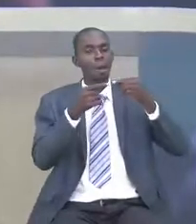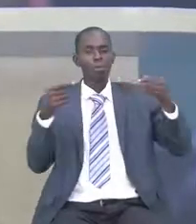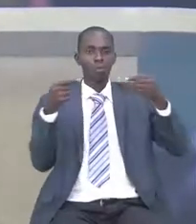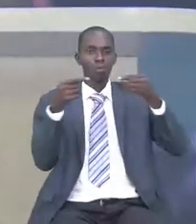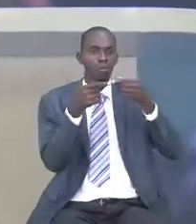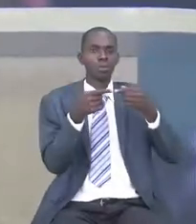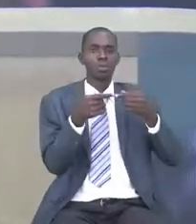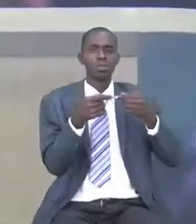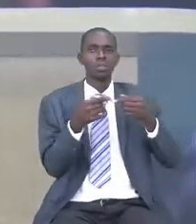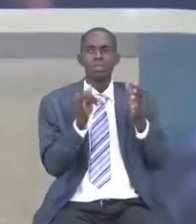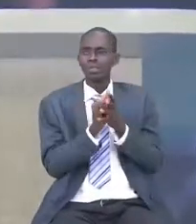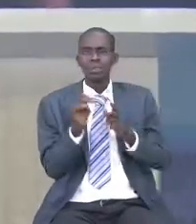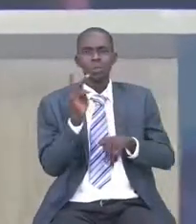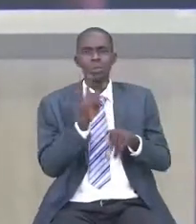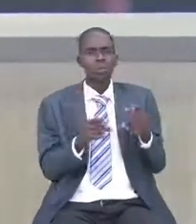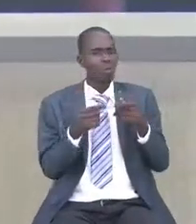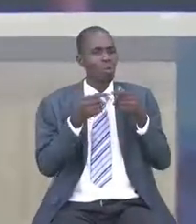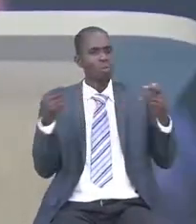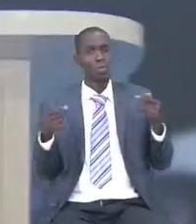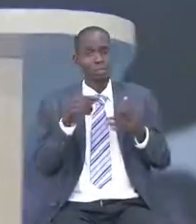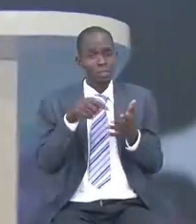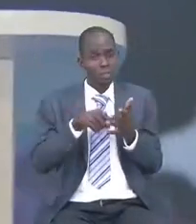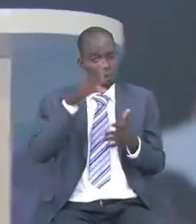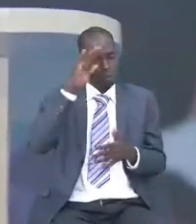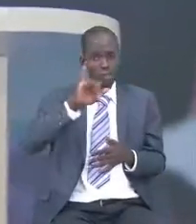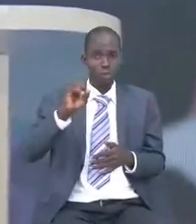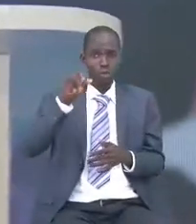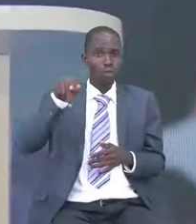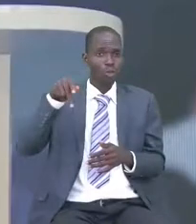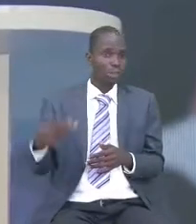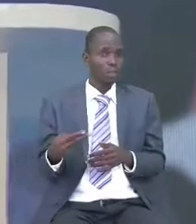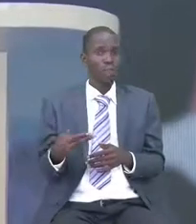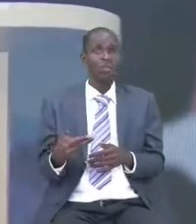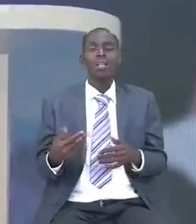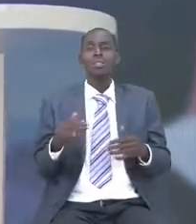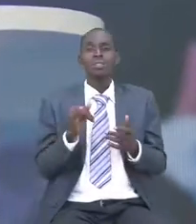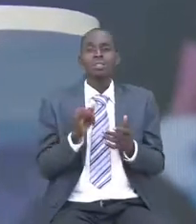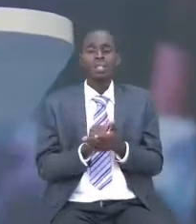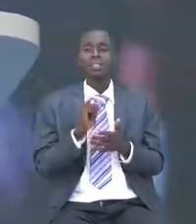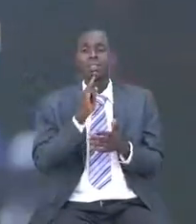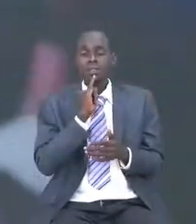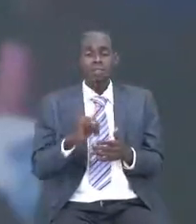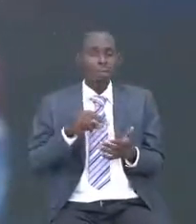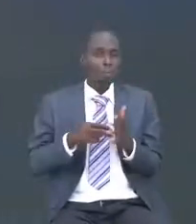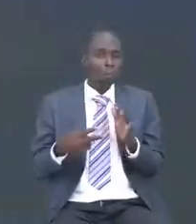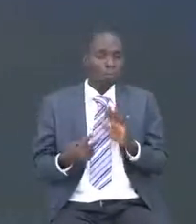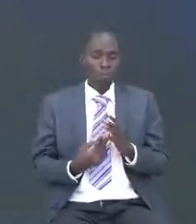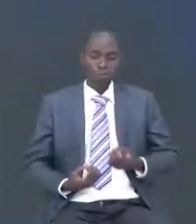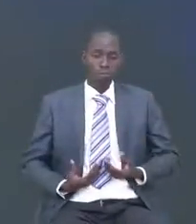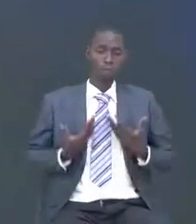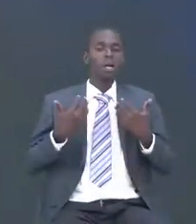À chaque carrefour, les problèmes de l'homme dont je parle, l'homme qui a un objectif, il avait